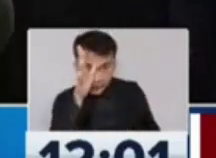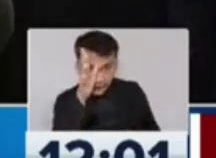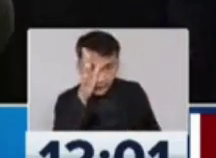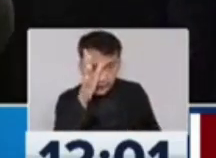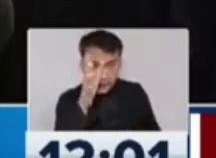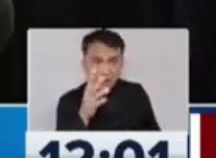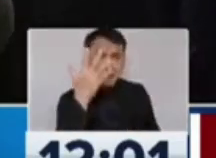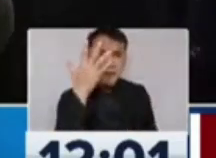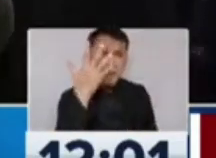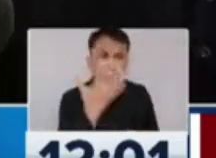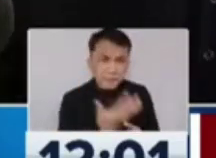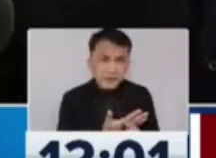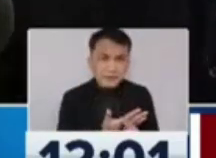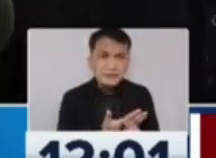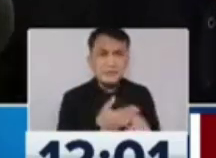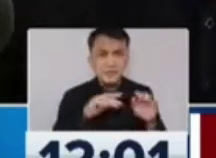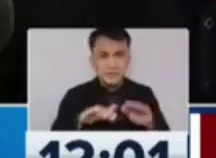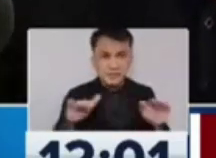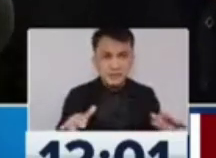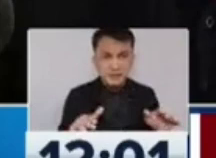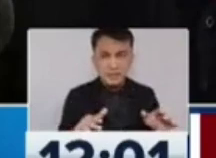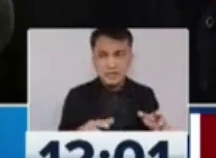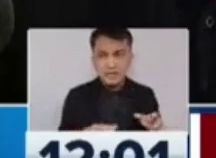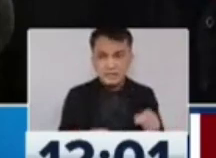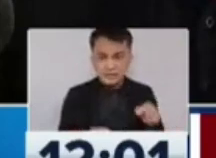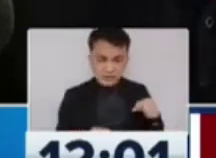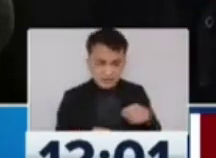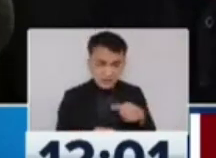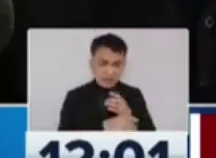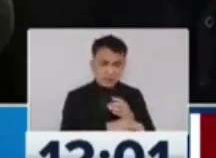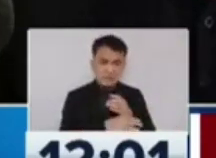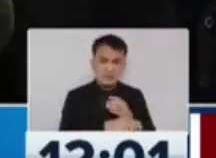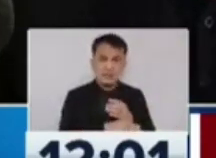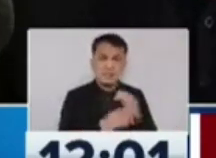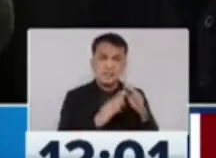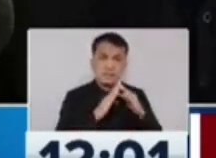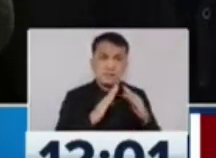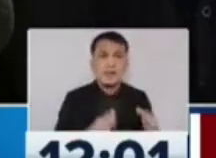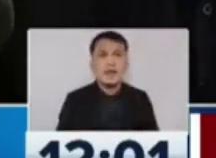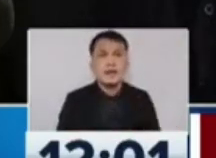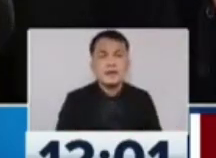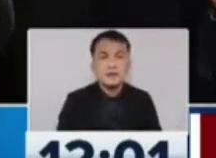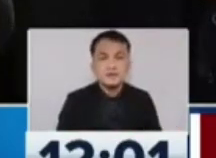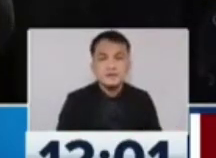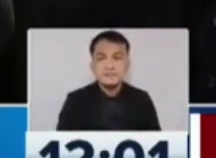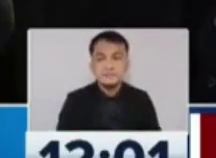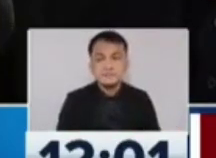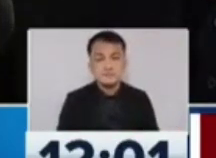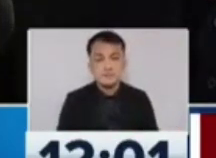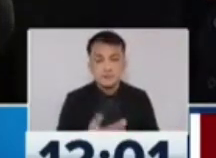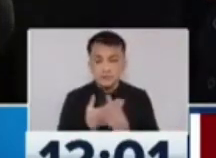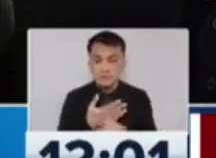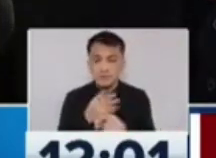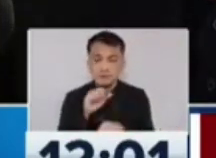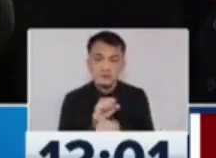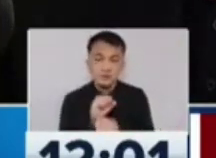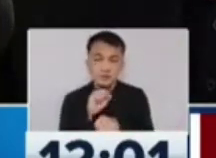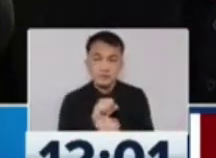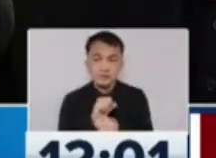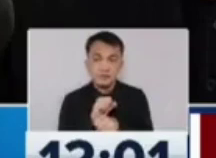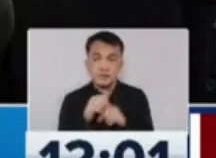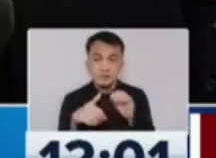right, left, right. Ngayon, ay ini-encourage natin ang initiative ng mga schools